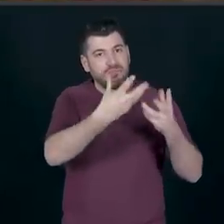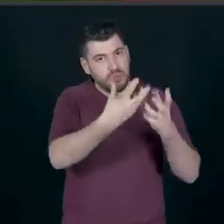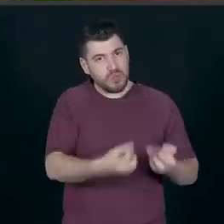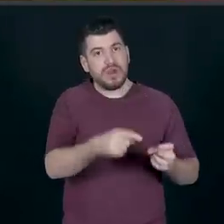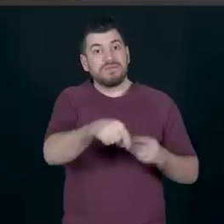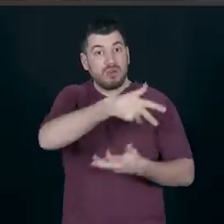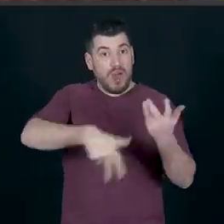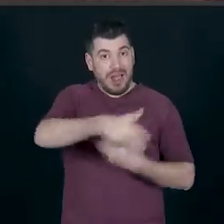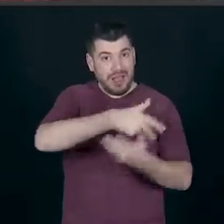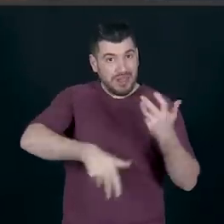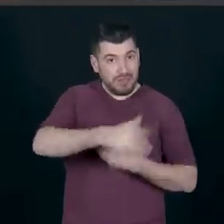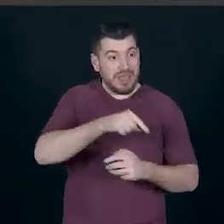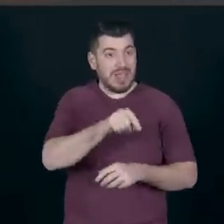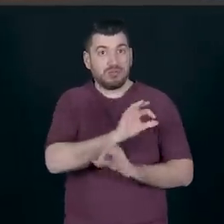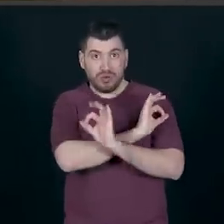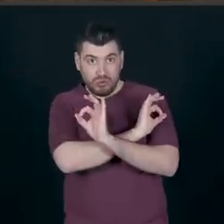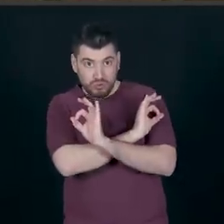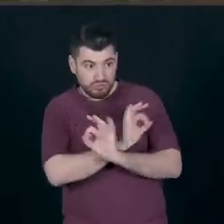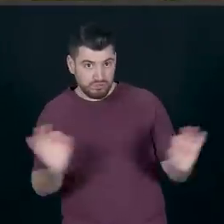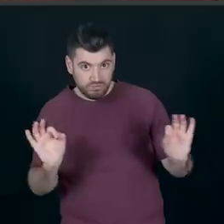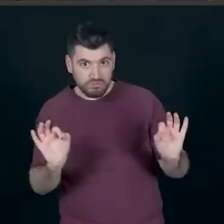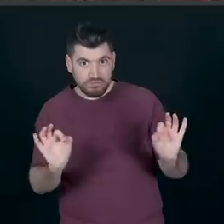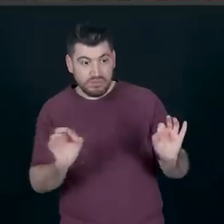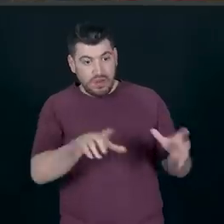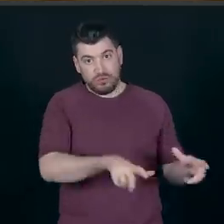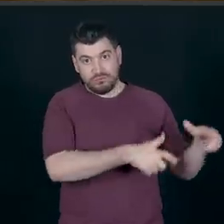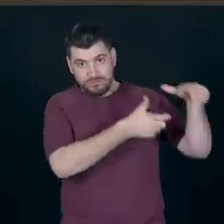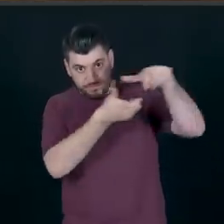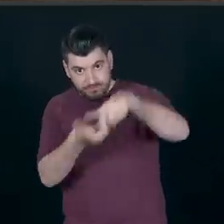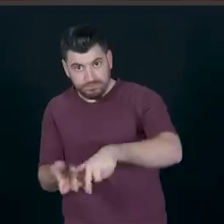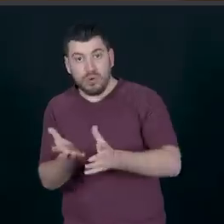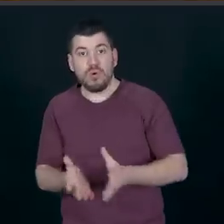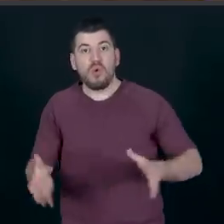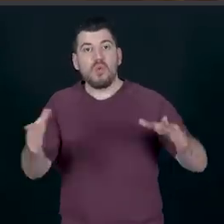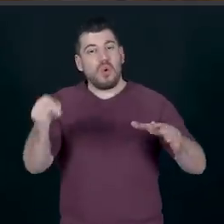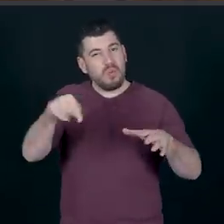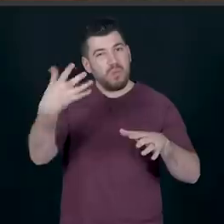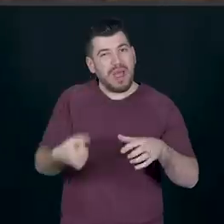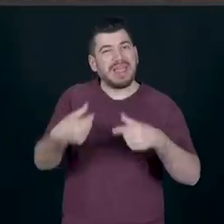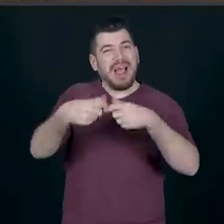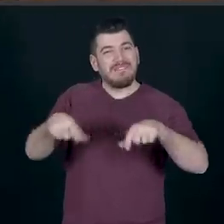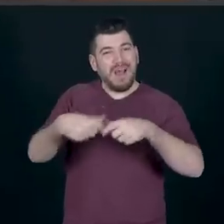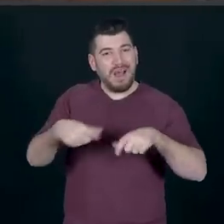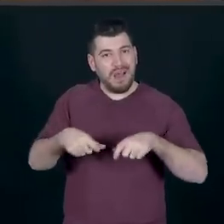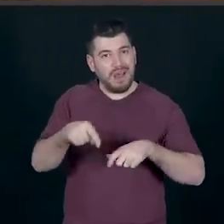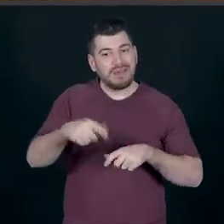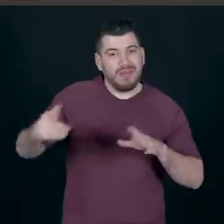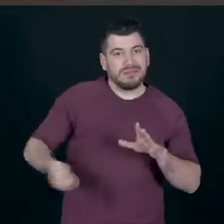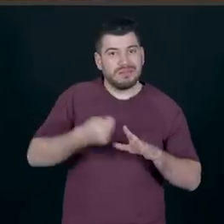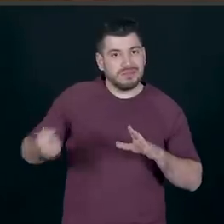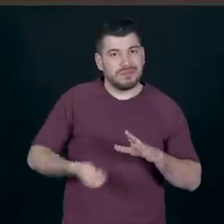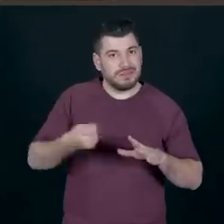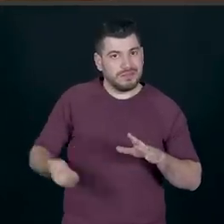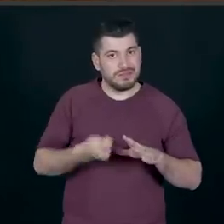ζυμαρικά, και έτσι όπως είναι όλο αυτό το μείγμα, θα το ρίξω μέσα στο μείγμα με τα αυγά. Και θα ανακατέψω